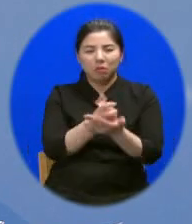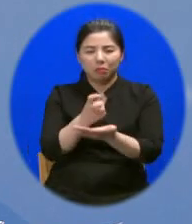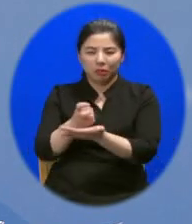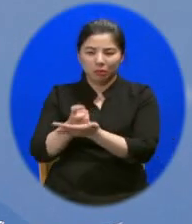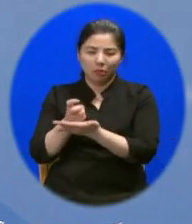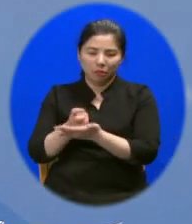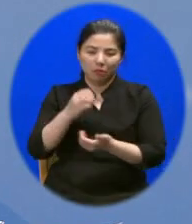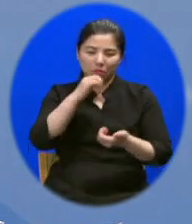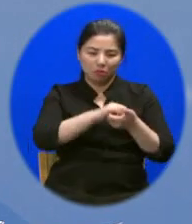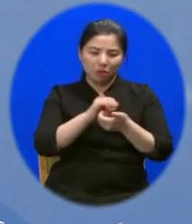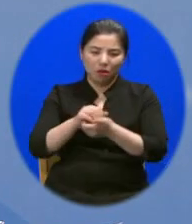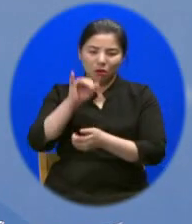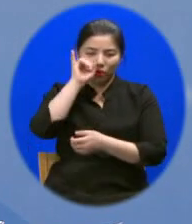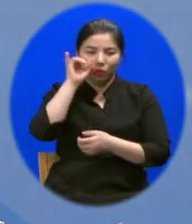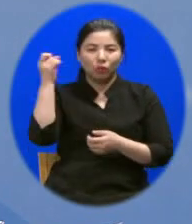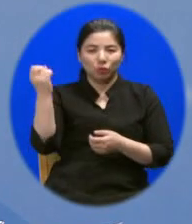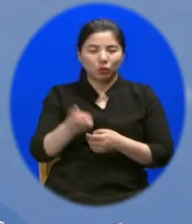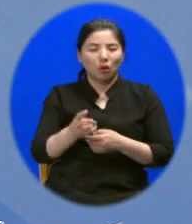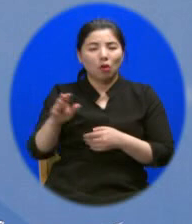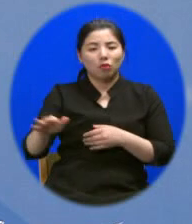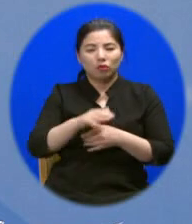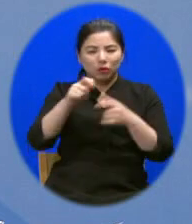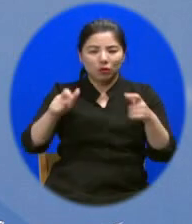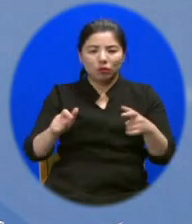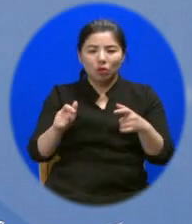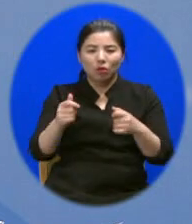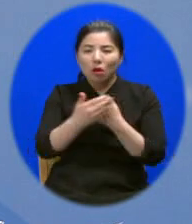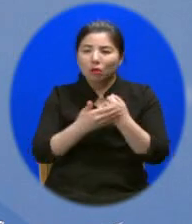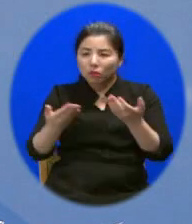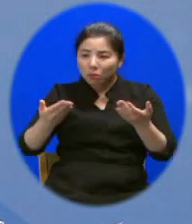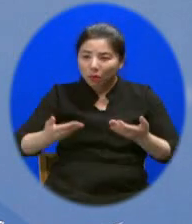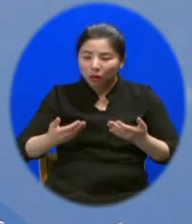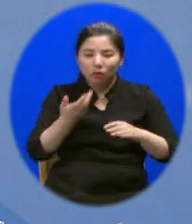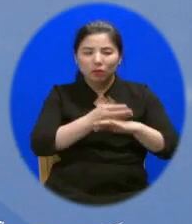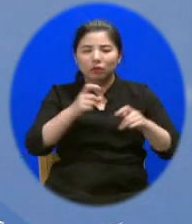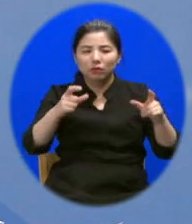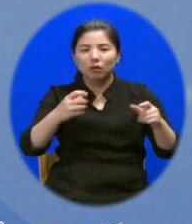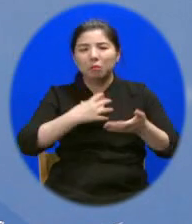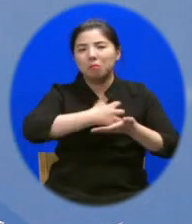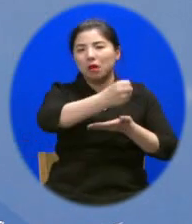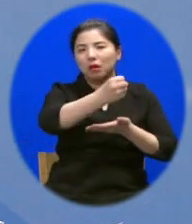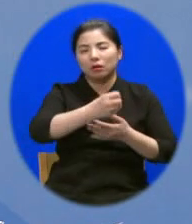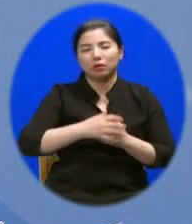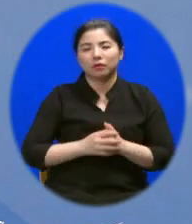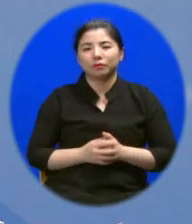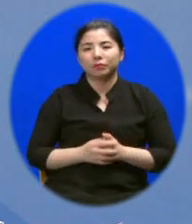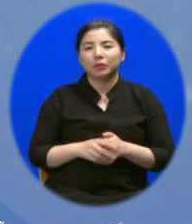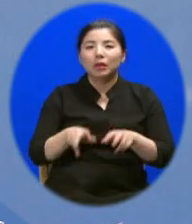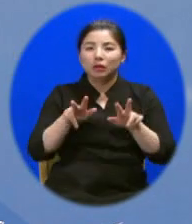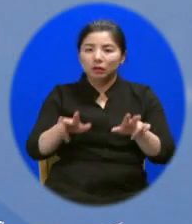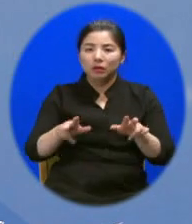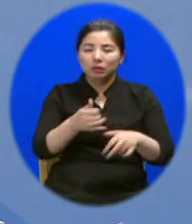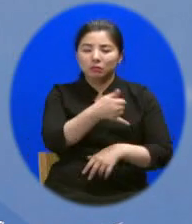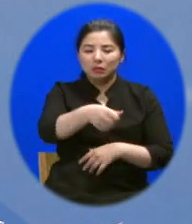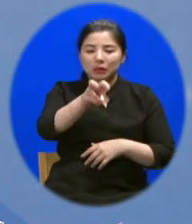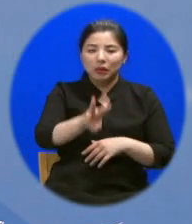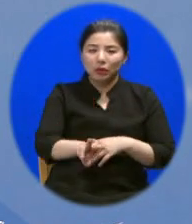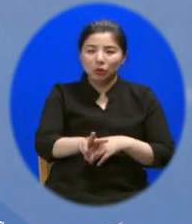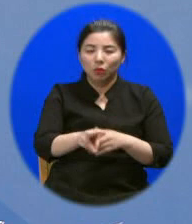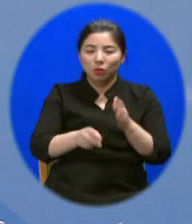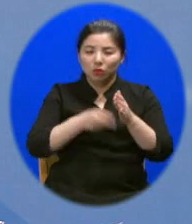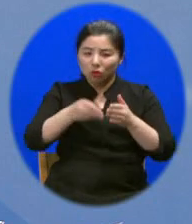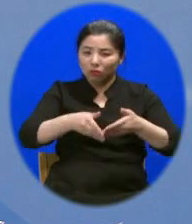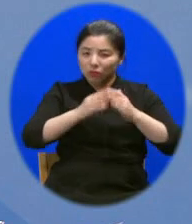또한 우리 지역의 돌아 와야 될 혜택이 다른 지역으로 가고 있습니다 지금 3종 2억